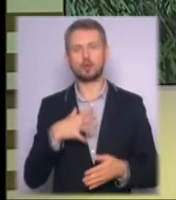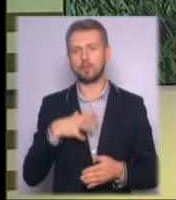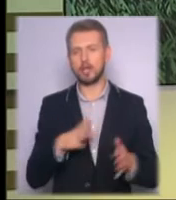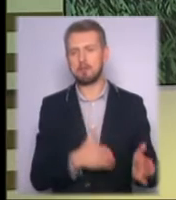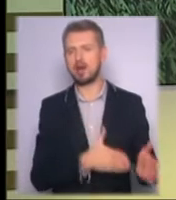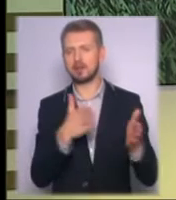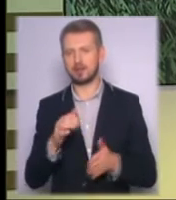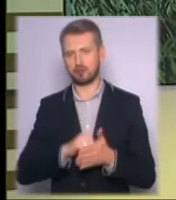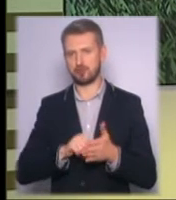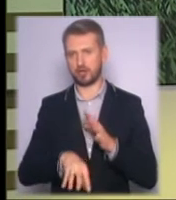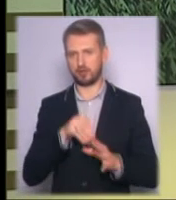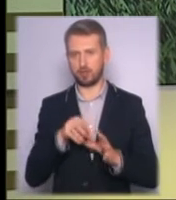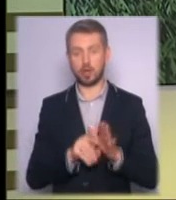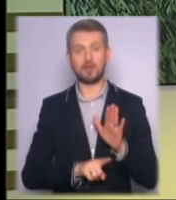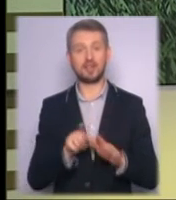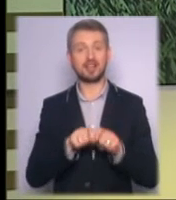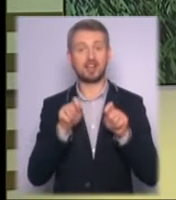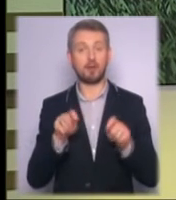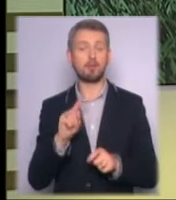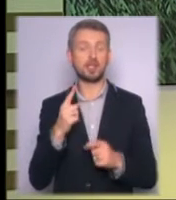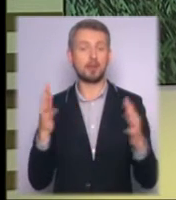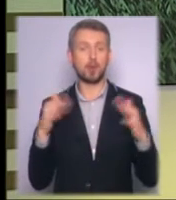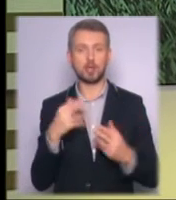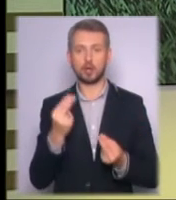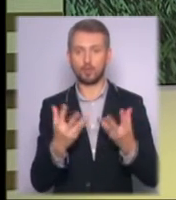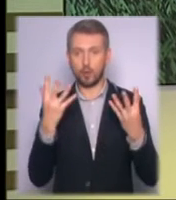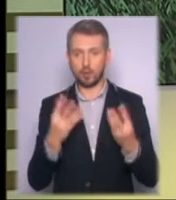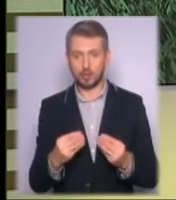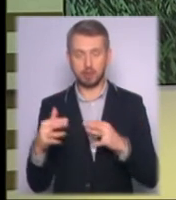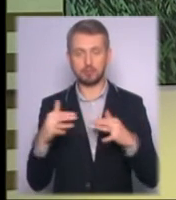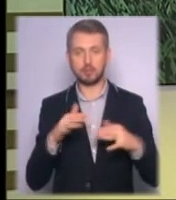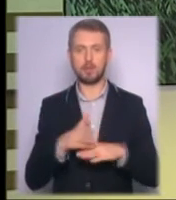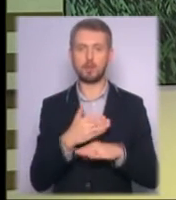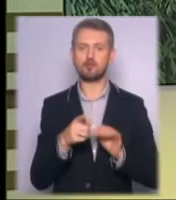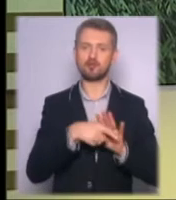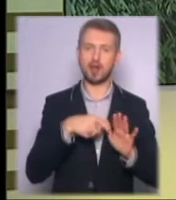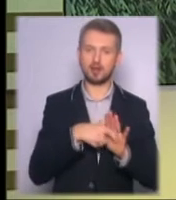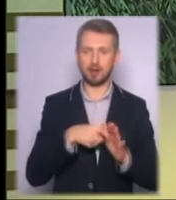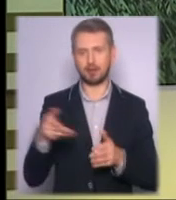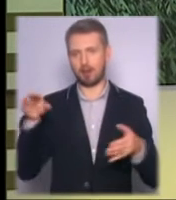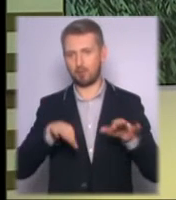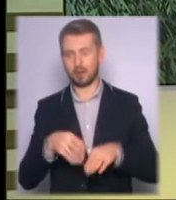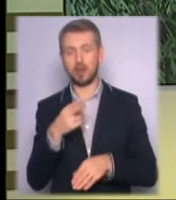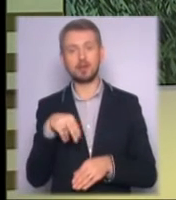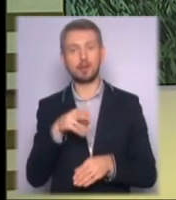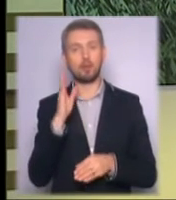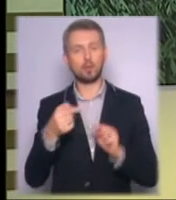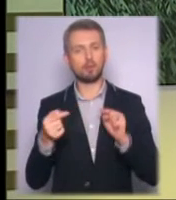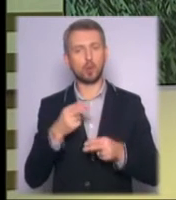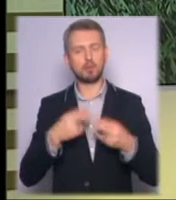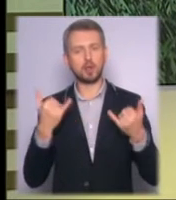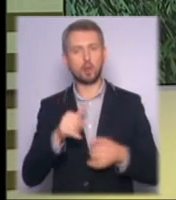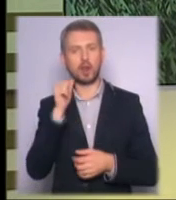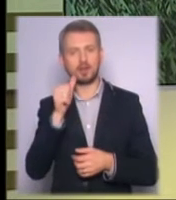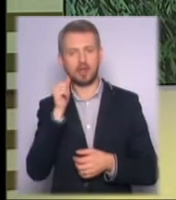через вибори. Відкривав тур єдиний поєдинок ігрового дня – поєдинок між Шахтарем та Карпатами. «Динамо» зіграє проти «Металурга» завтра у